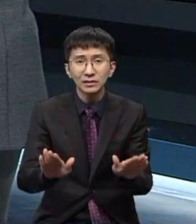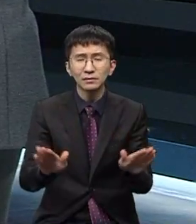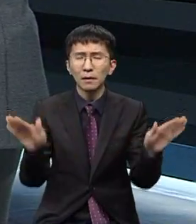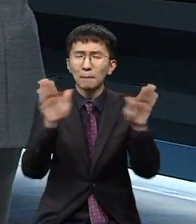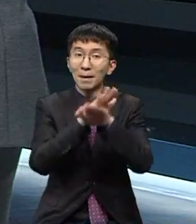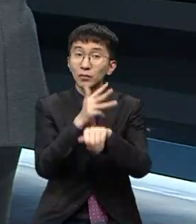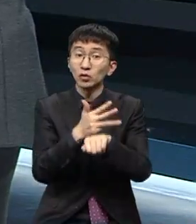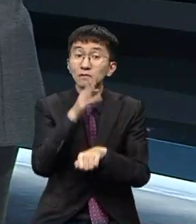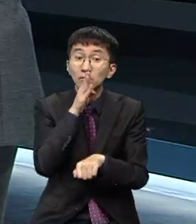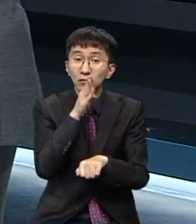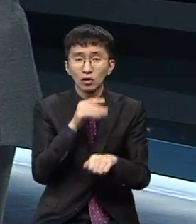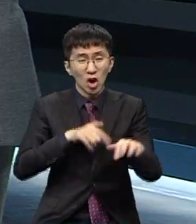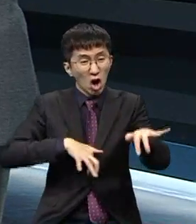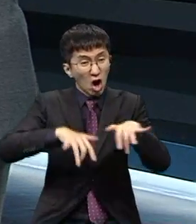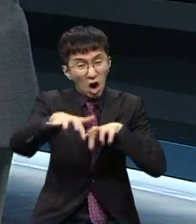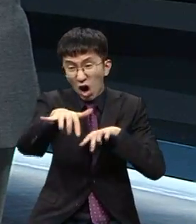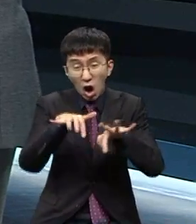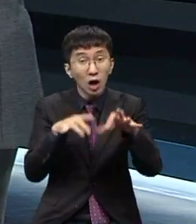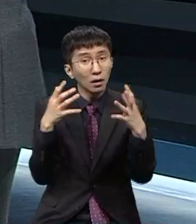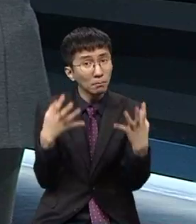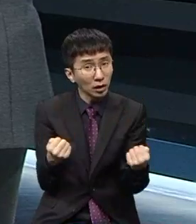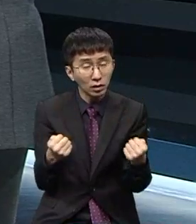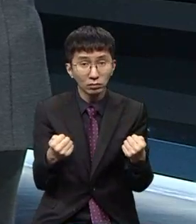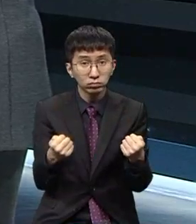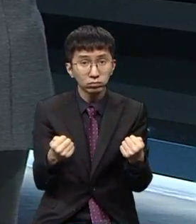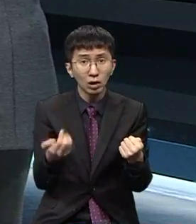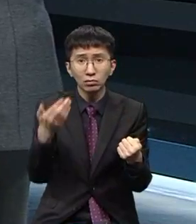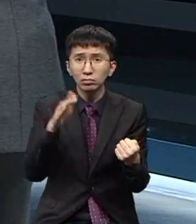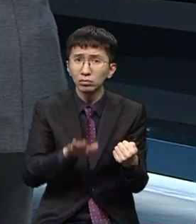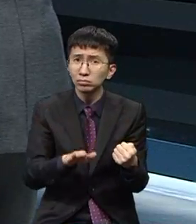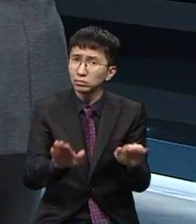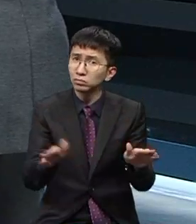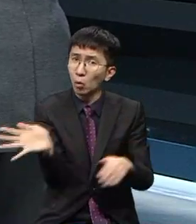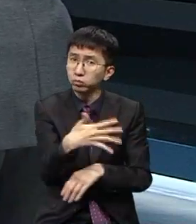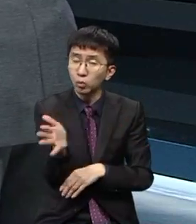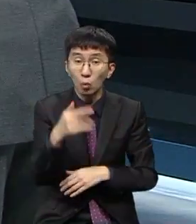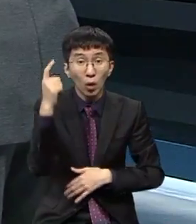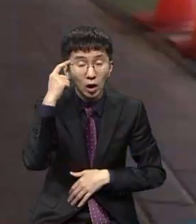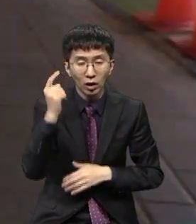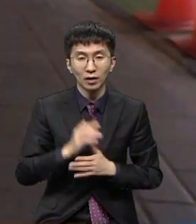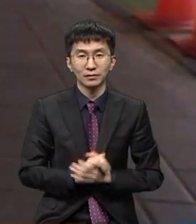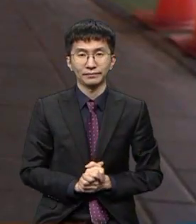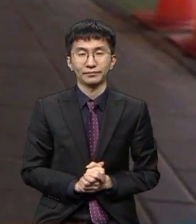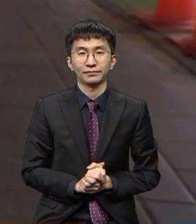8시면 원래 사람들이 꽤 많아야 할 시간인데 지금은 그렇게 많아 보이진 않네요.